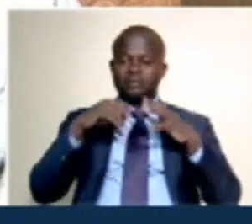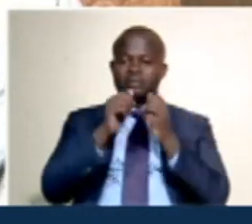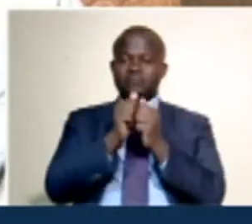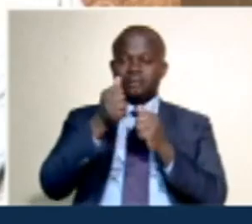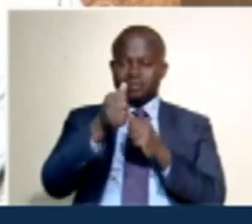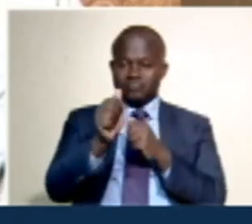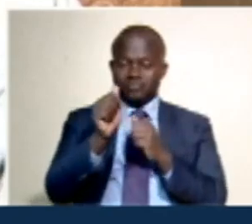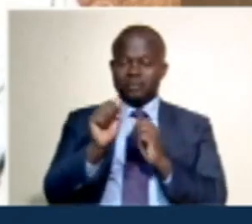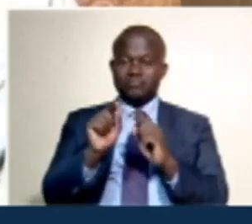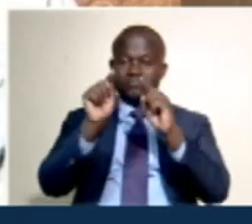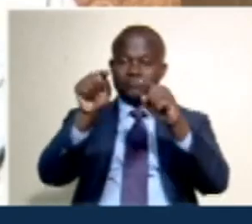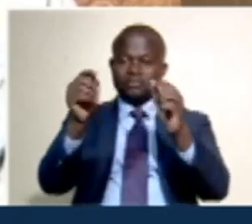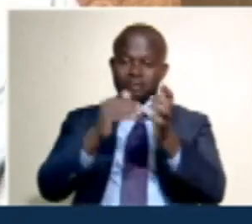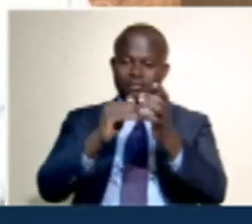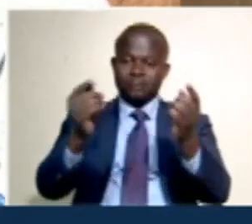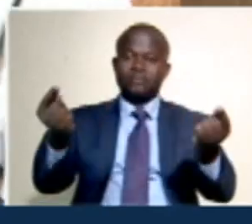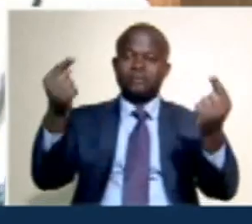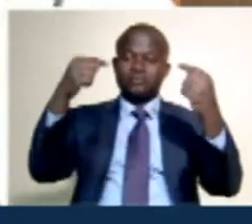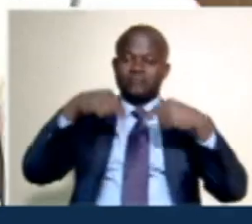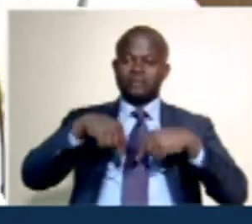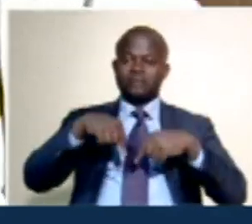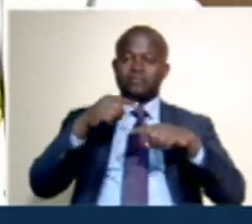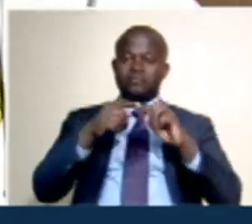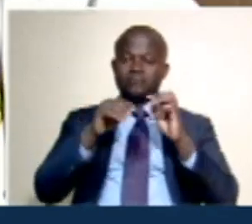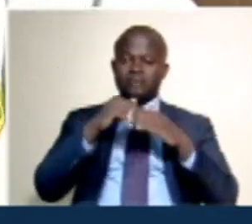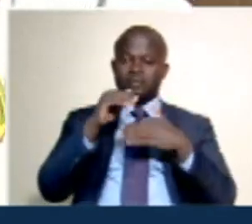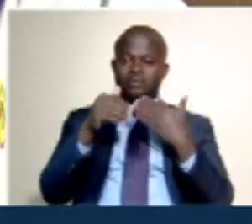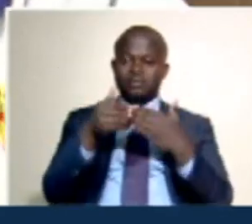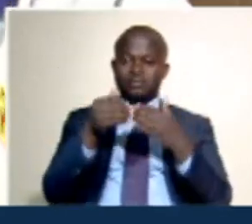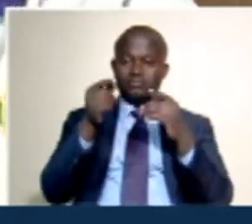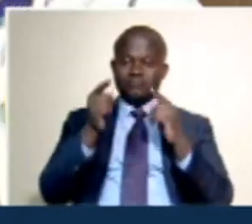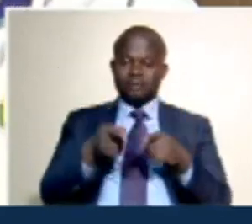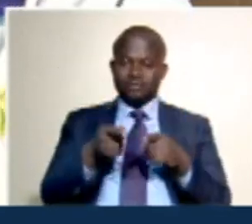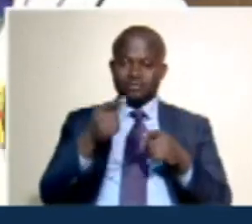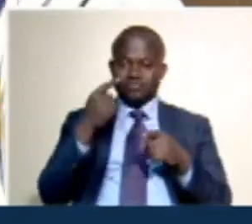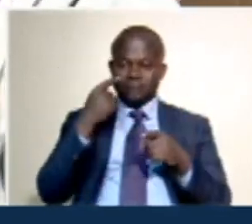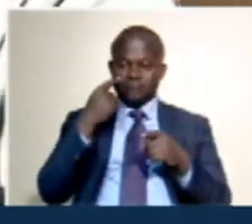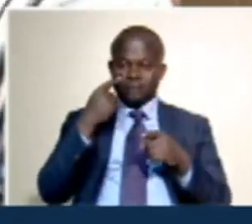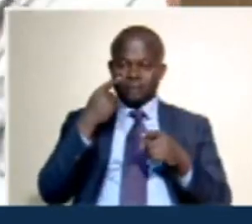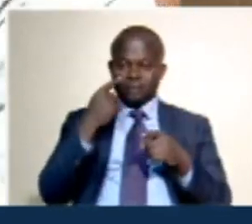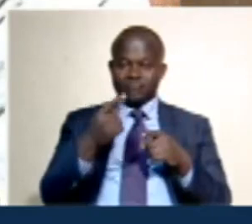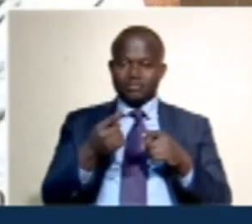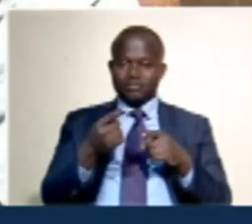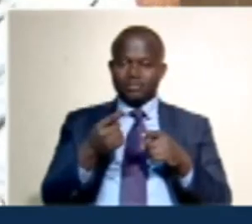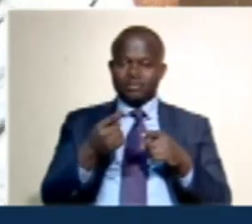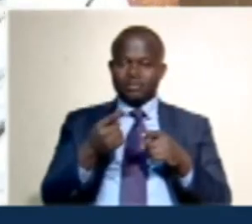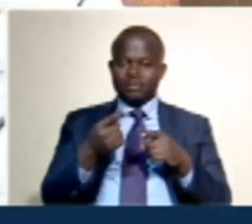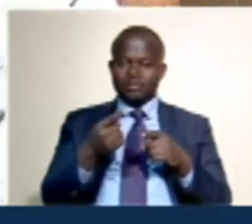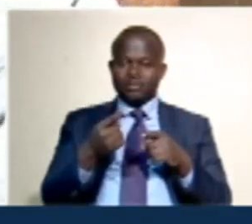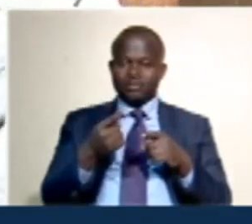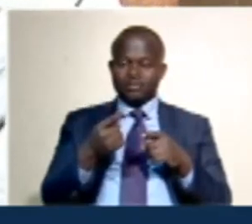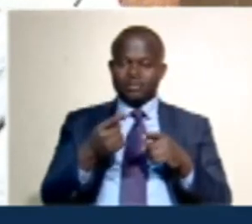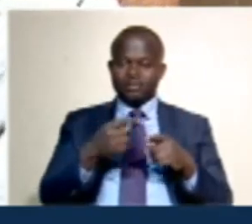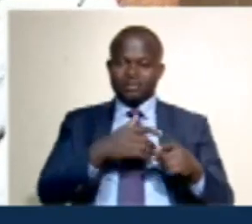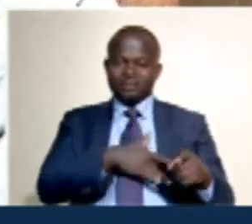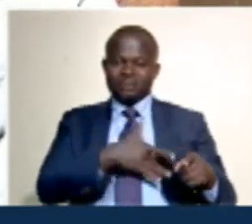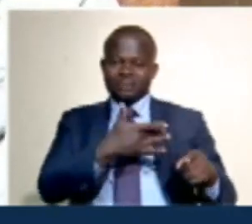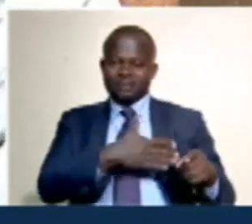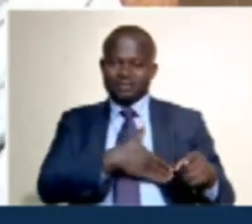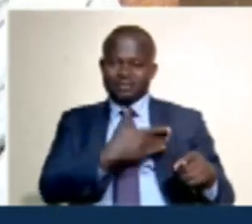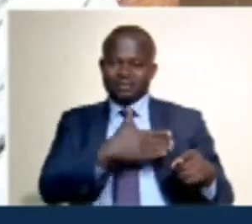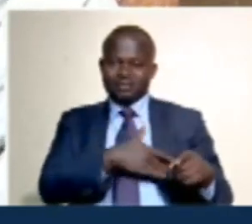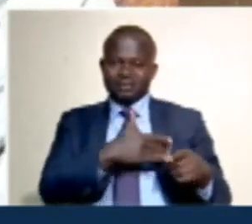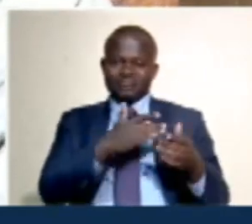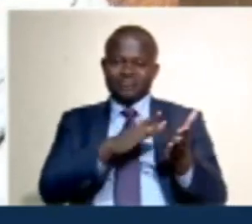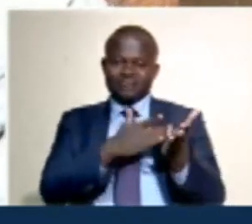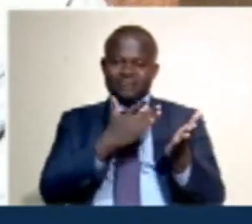ngaho zikajya zigenda zikongera zikagaruka ariko muri kwa kuhagera zimaze kongera iruhande iraza irandigata